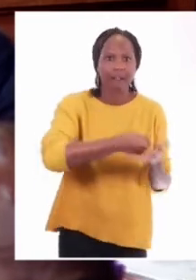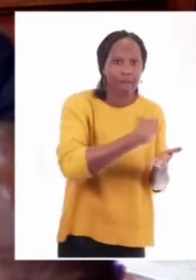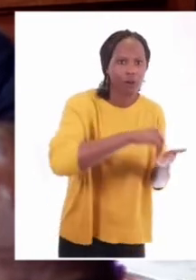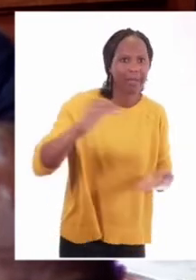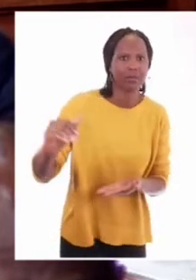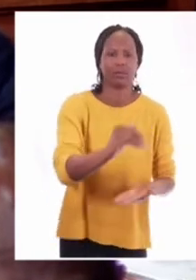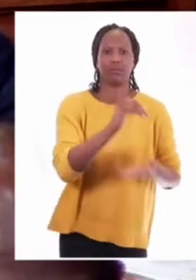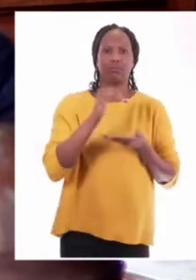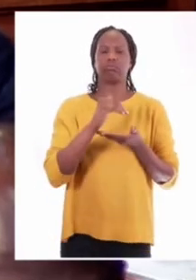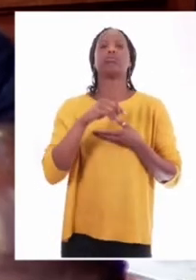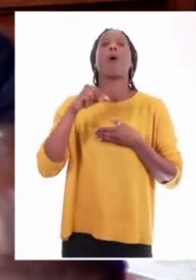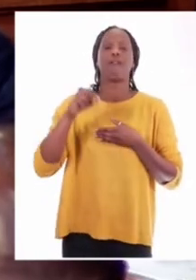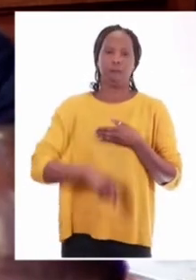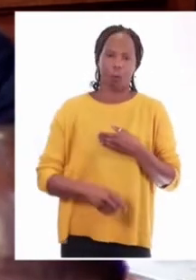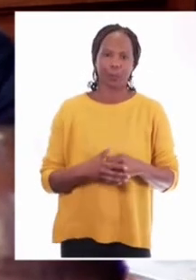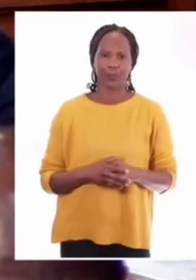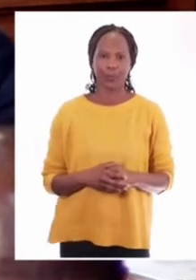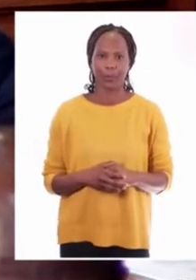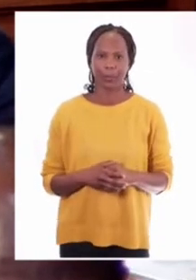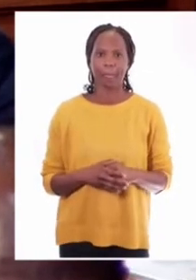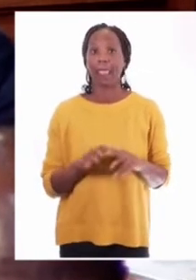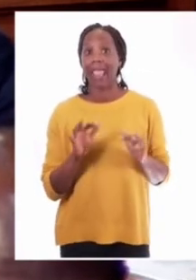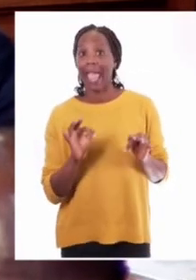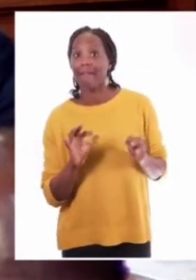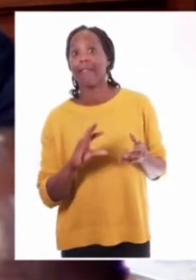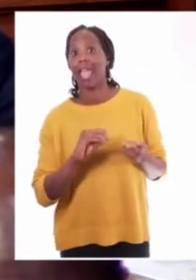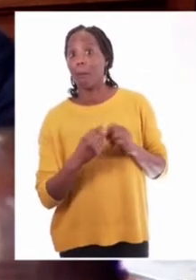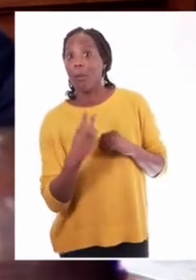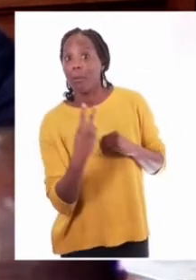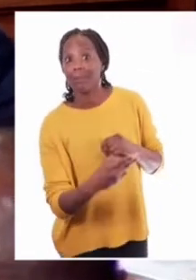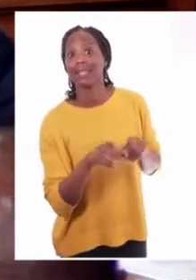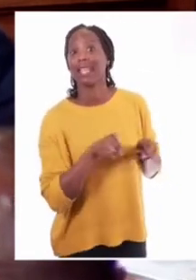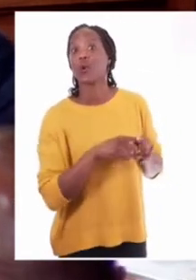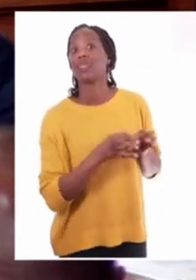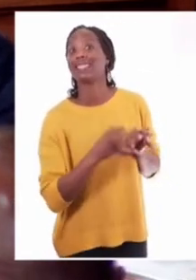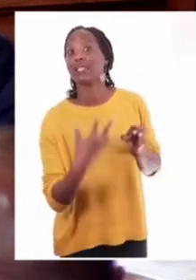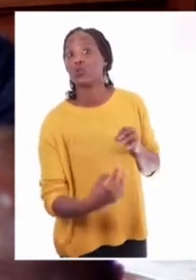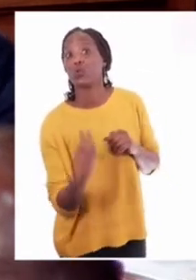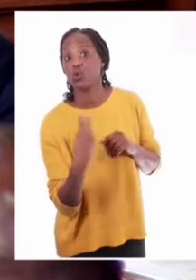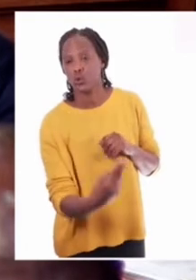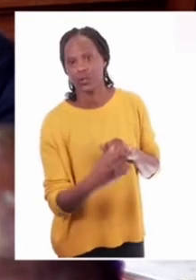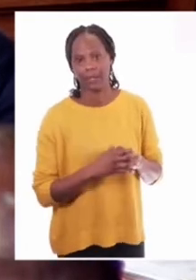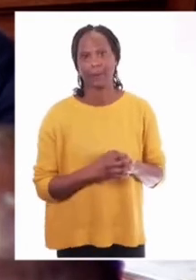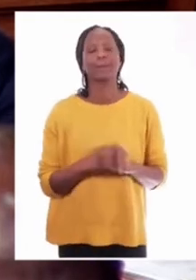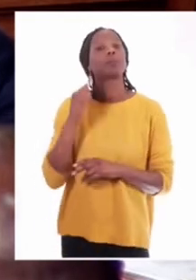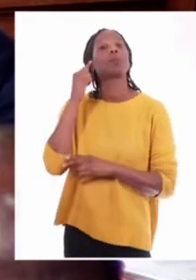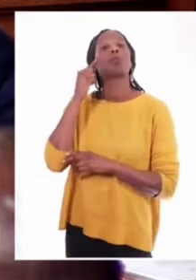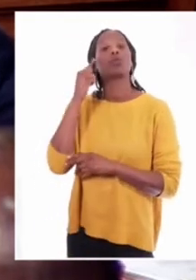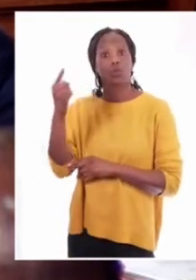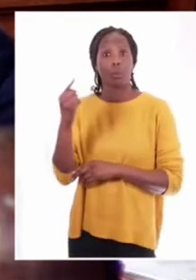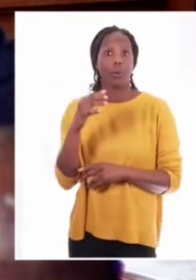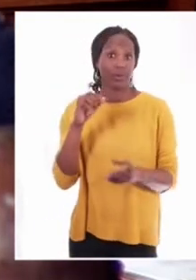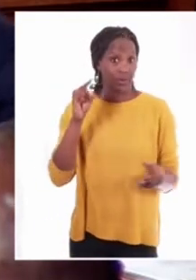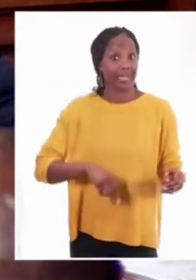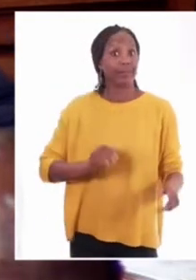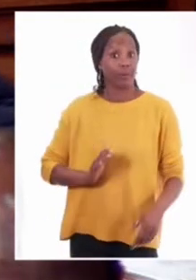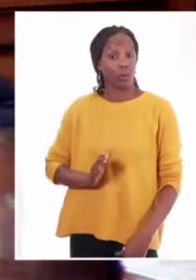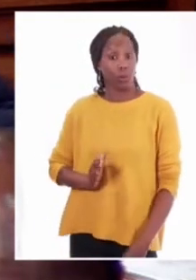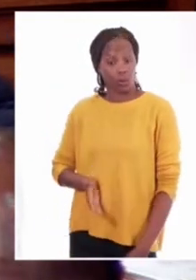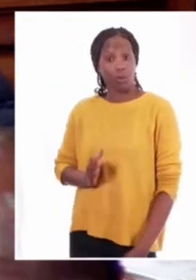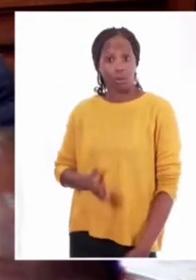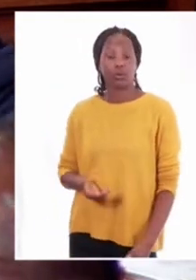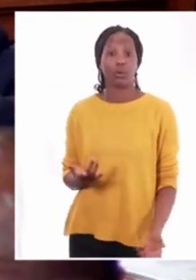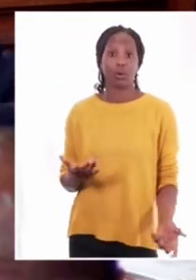d'informations sur leurs problématiques et leurs solutions. Et je pense qu'il faudrait absolument que Bordeaux puisse